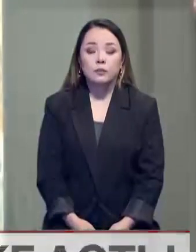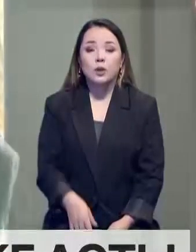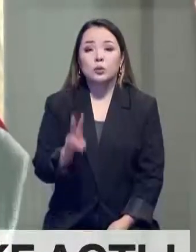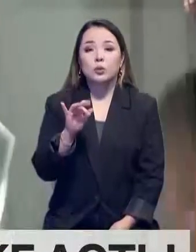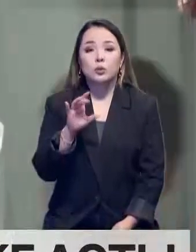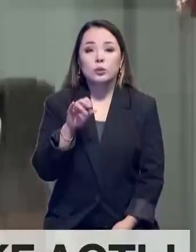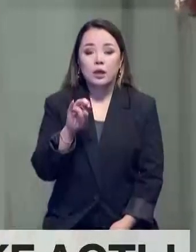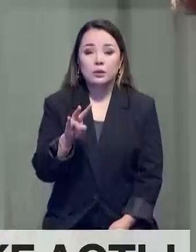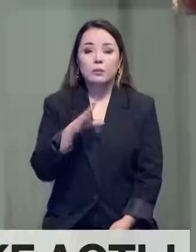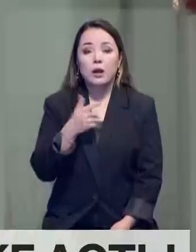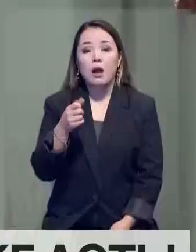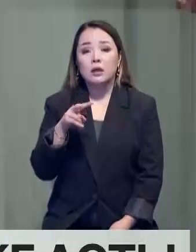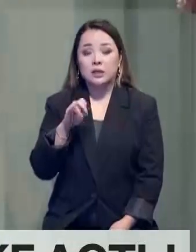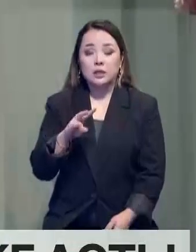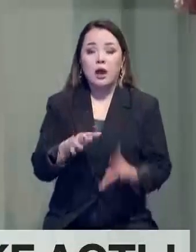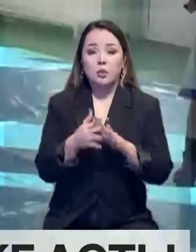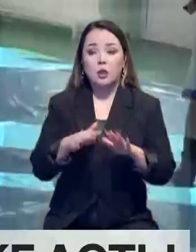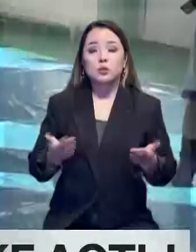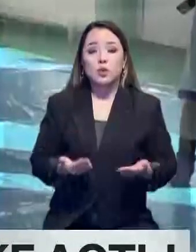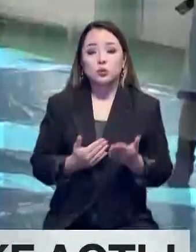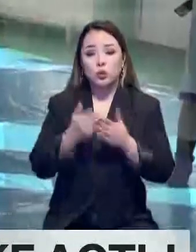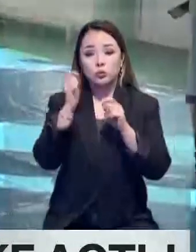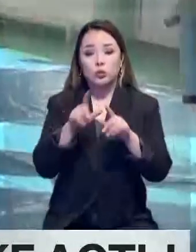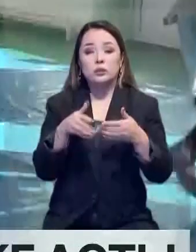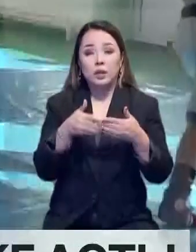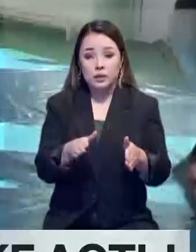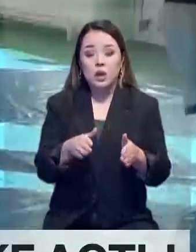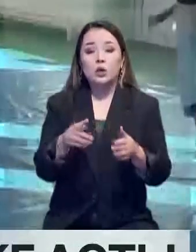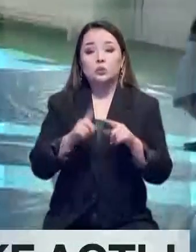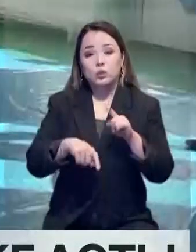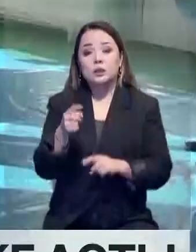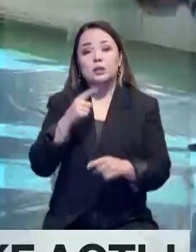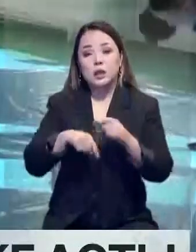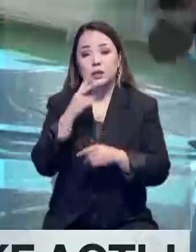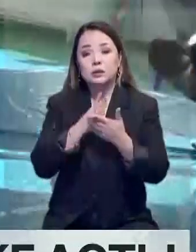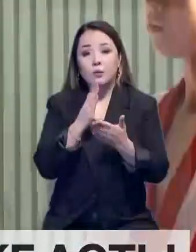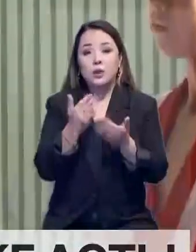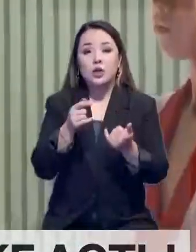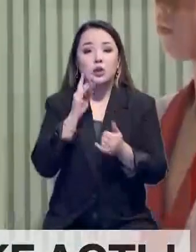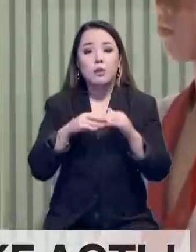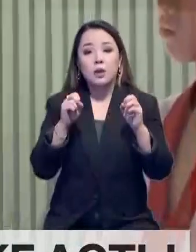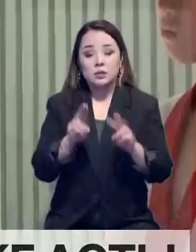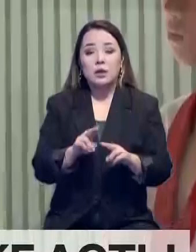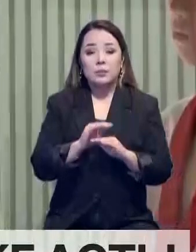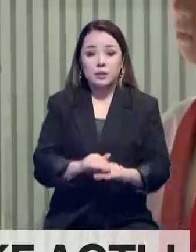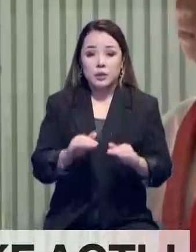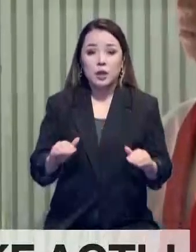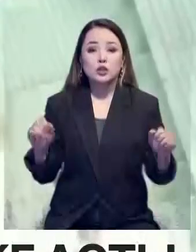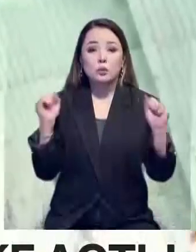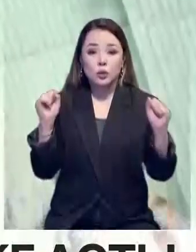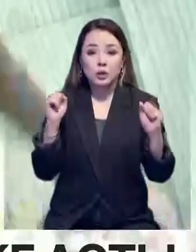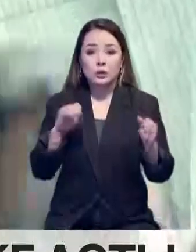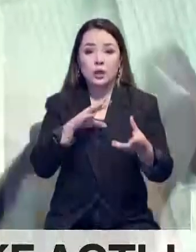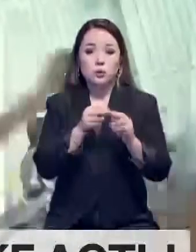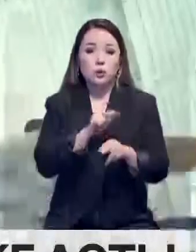Нұрсұлтан Серікбаев Галкин ауылының тумасы, жоғары оқу орнын тәмамдаған соң туған жеріне оралды. Бүгінде жас маман жеткіншектерді спортқа